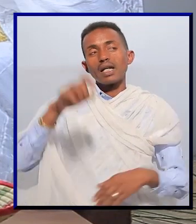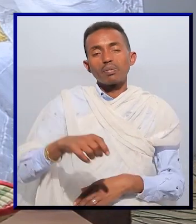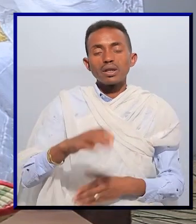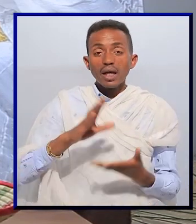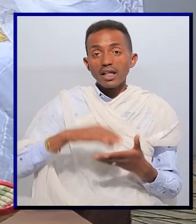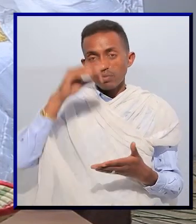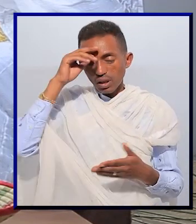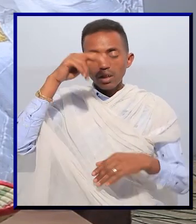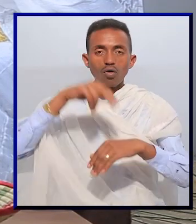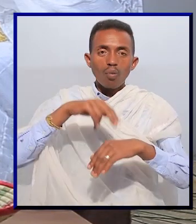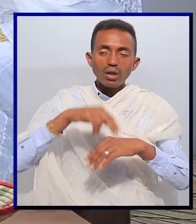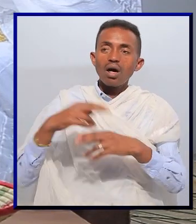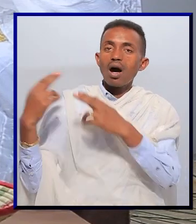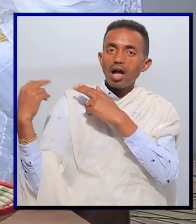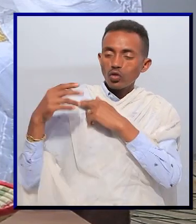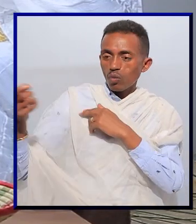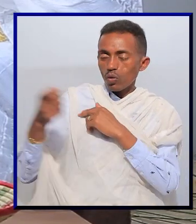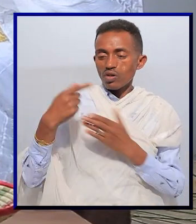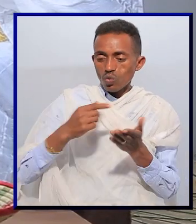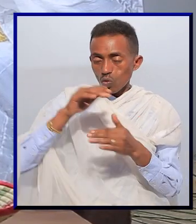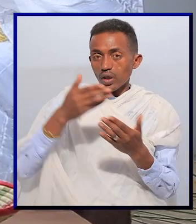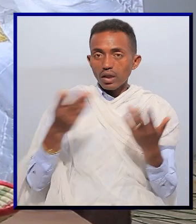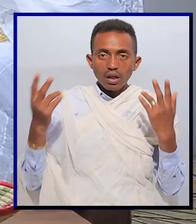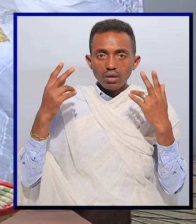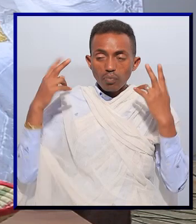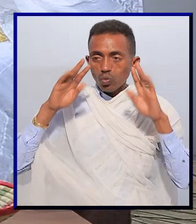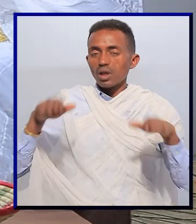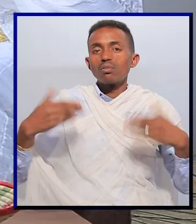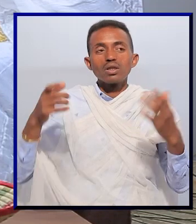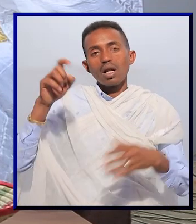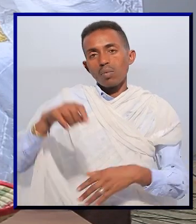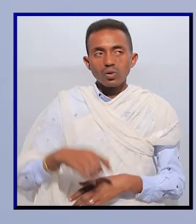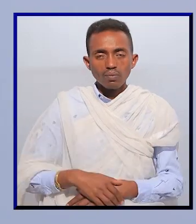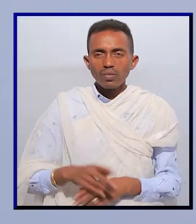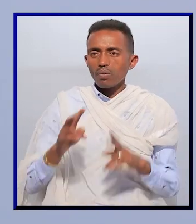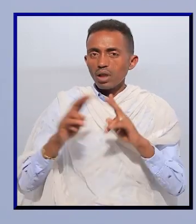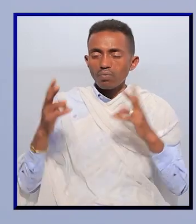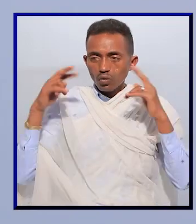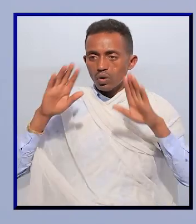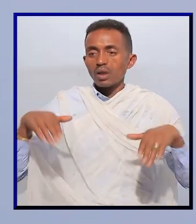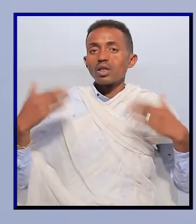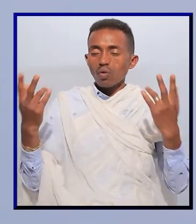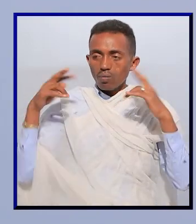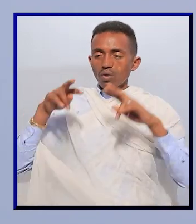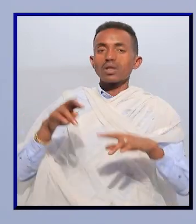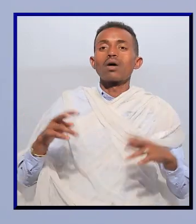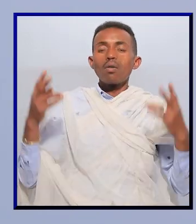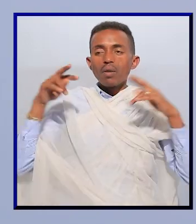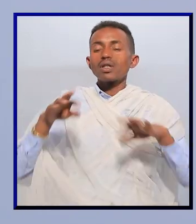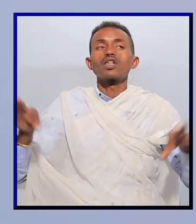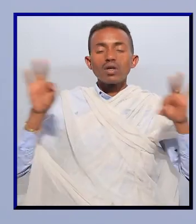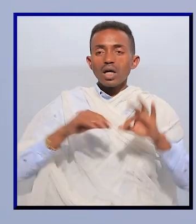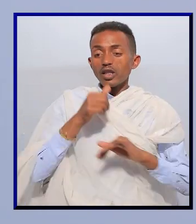አለበት። የትምህርት ተቋማት ኃላፊዎችም ይሄን ነገር በጣም ትኩረት መስጠት አለባቸው። በጣም ትኩረት ሰጠው መመልከት